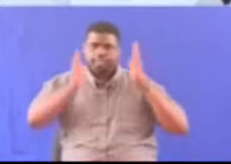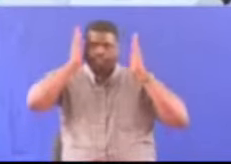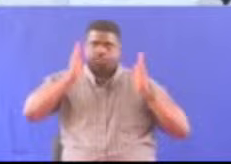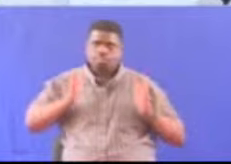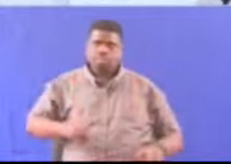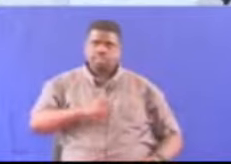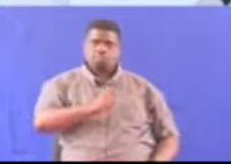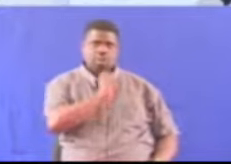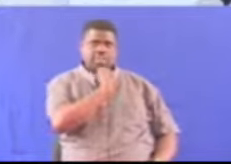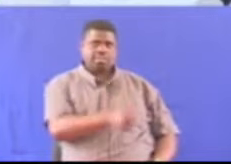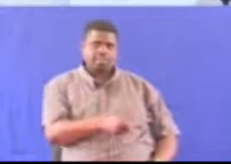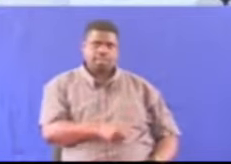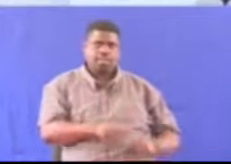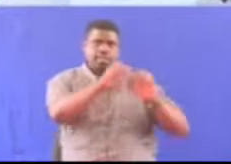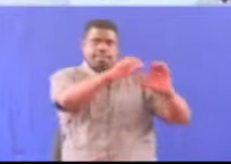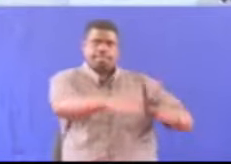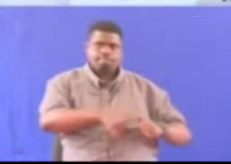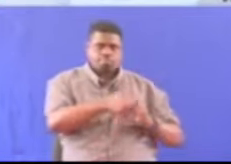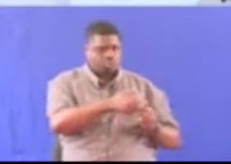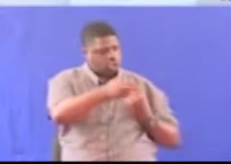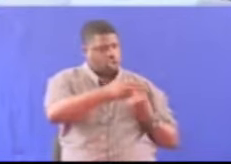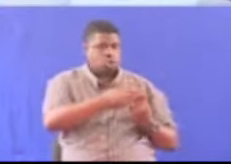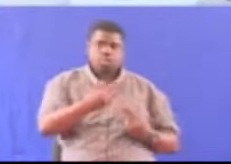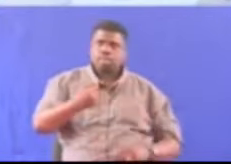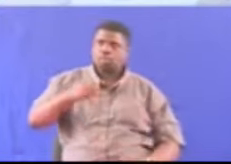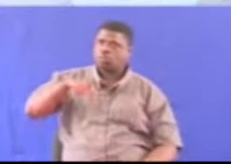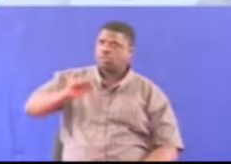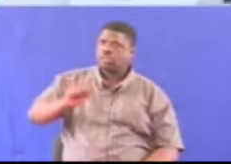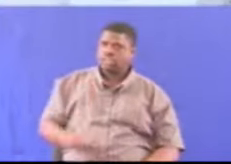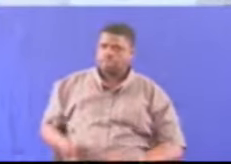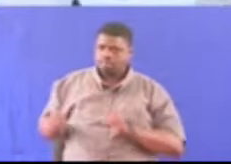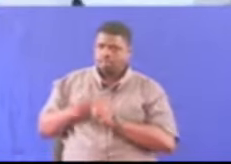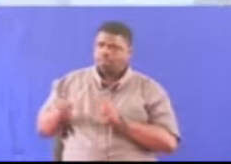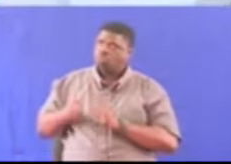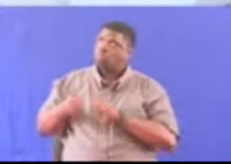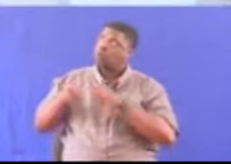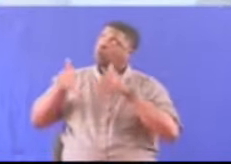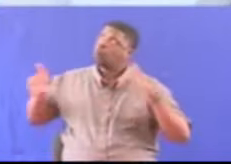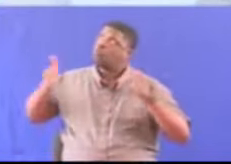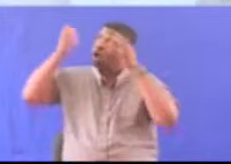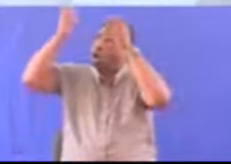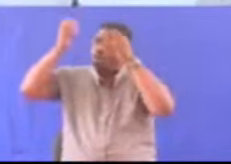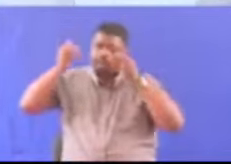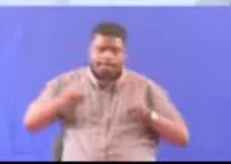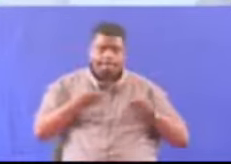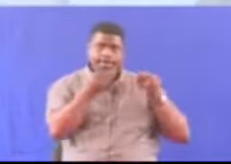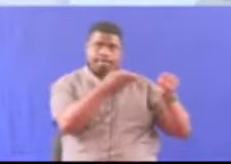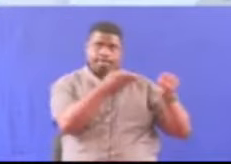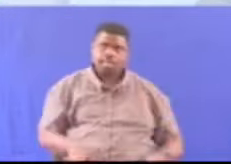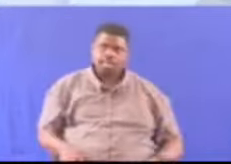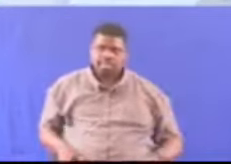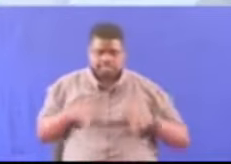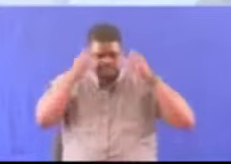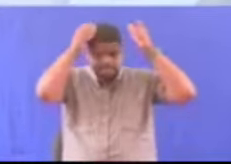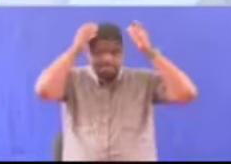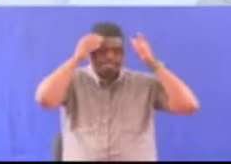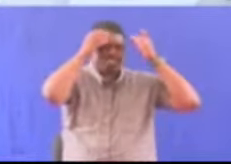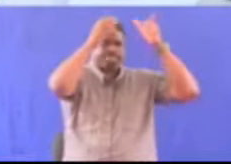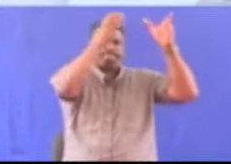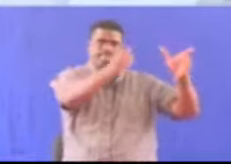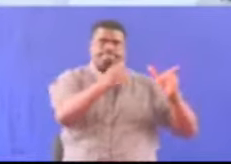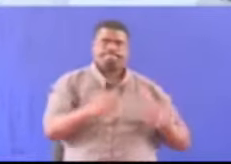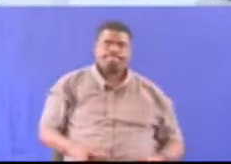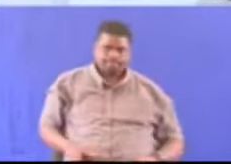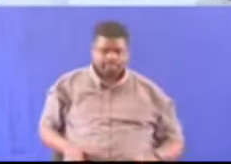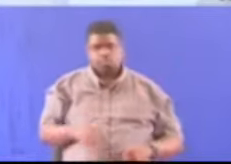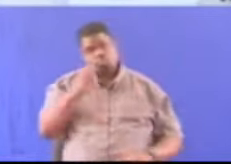wa Bunge Dr. Tulia Ackson kwa makubwa uliompa na taji kubwa ulomvisha. Tunaamini yote haya